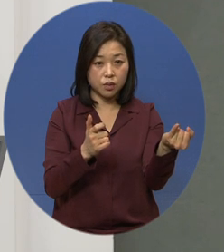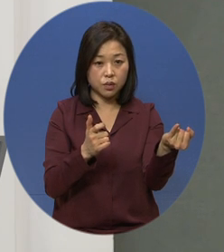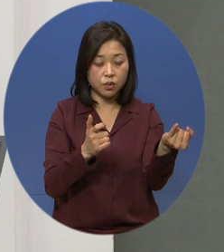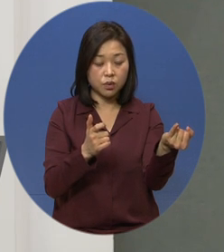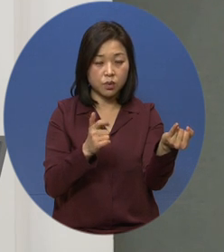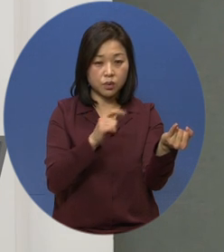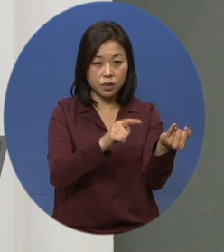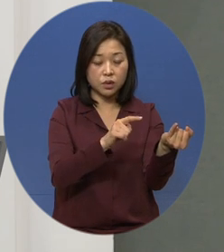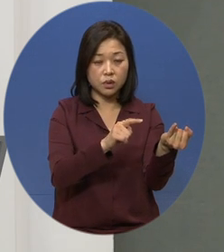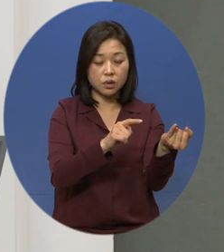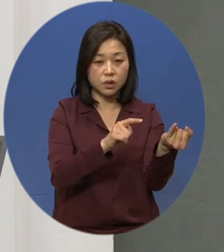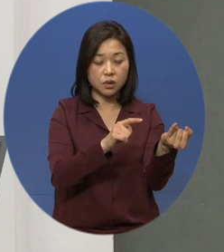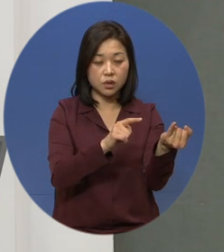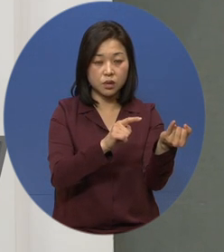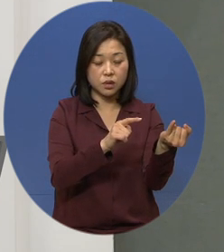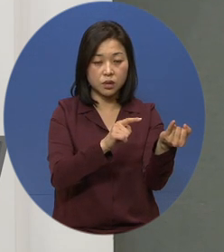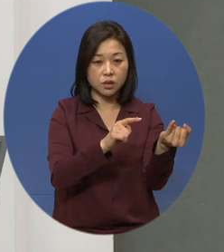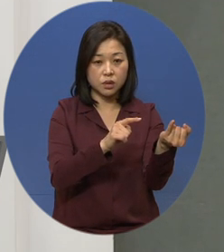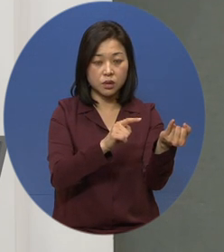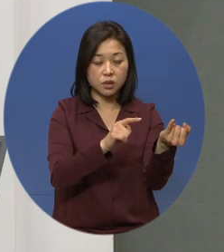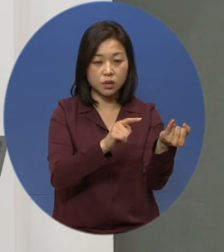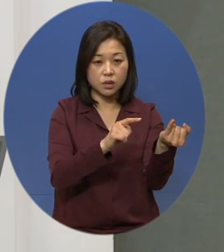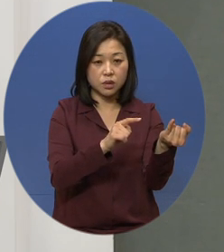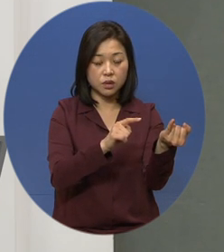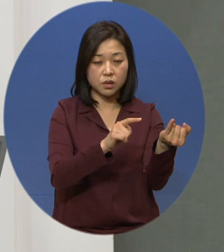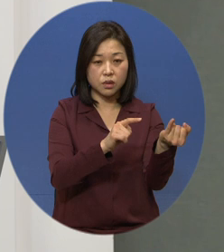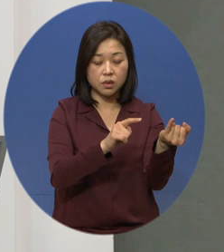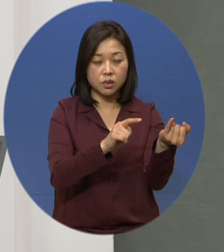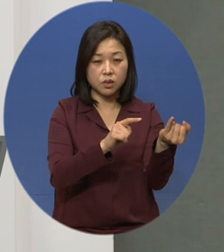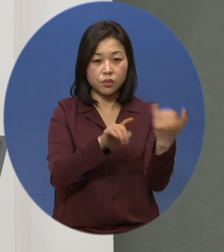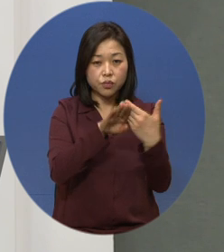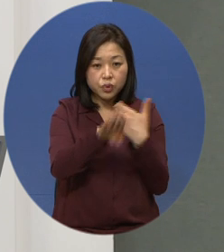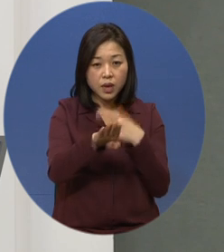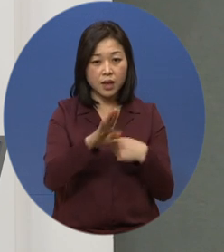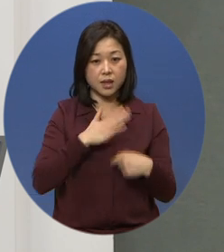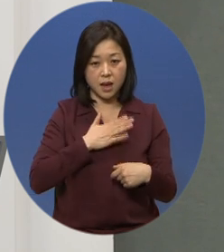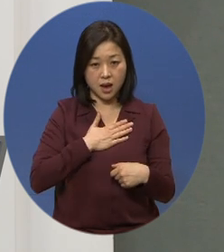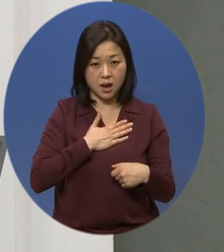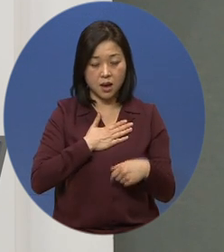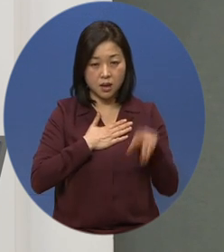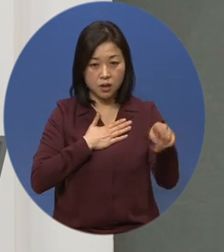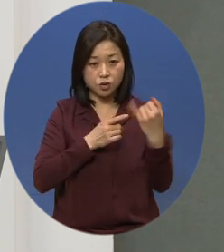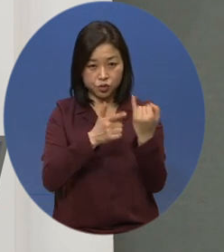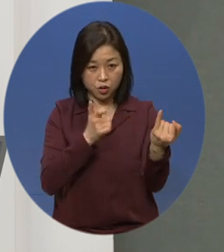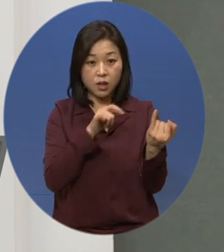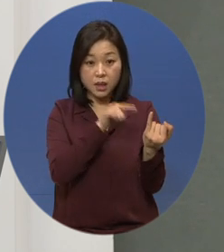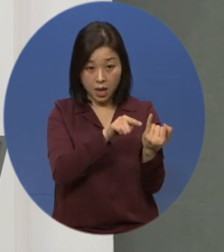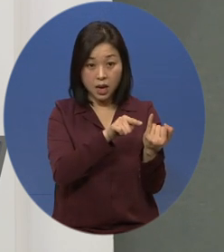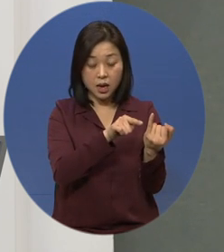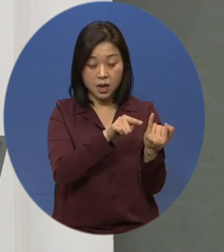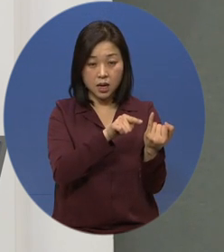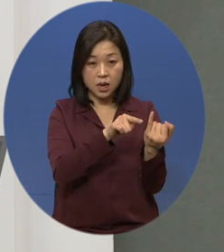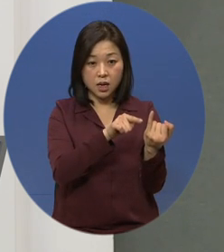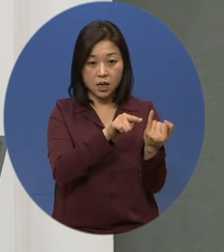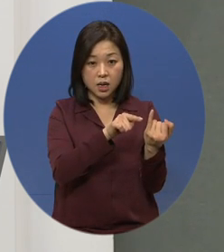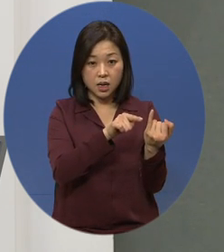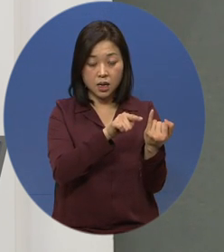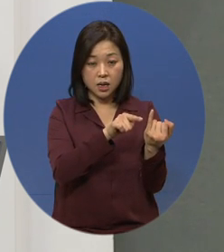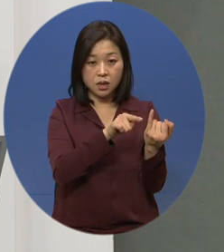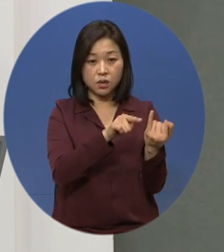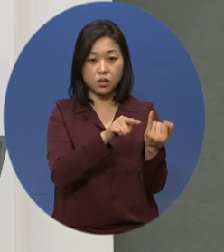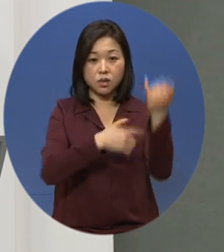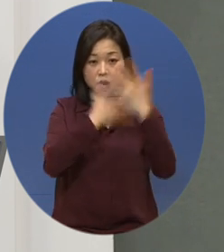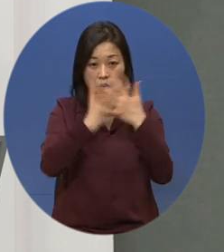은 내가 튀겼다 봤습니다 그 뭐 그런 거를 영화에서